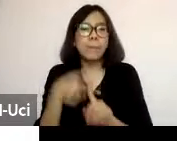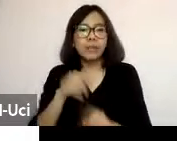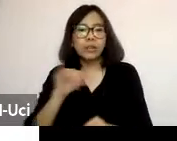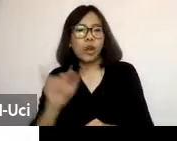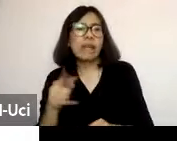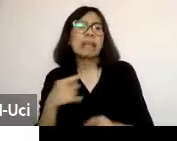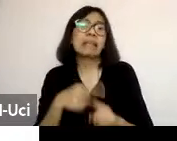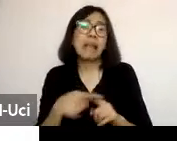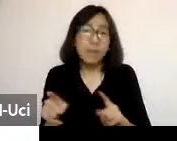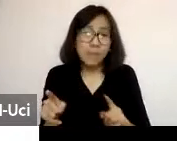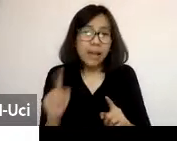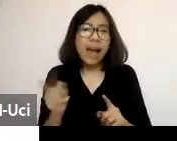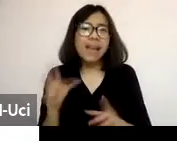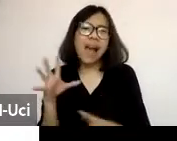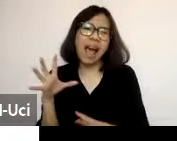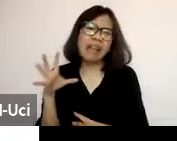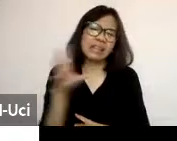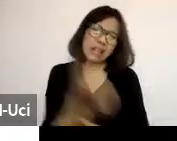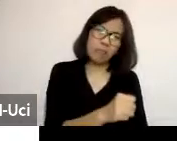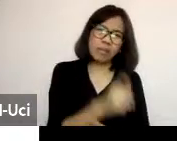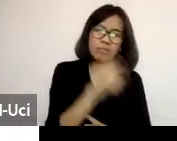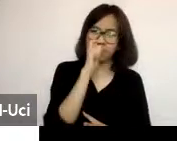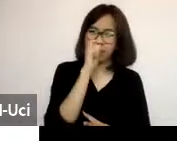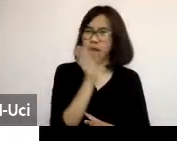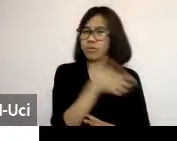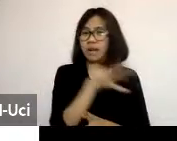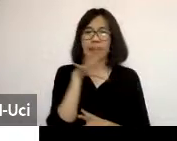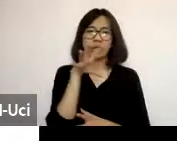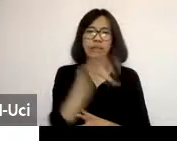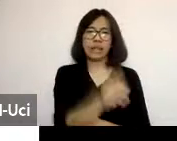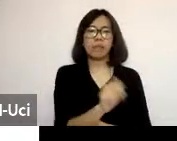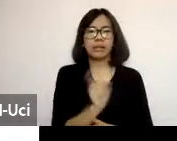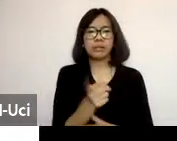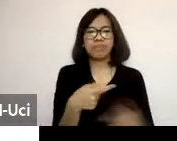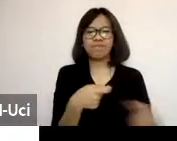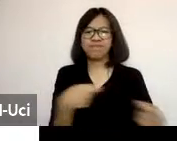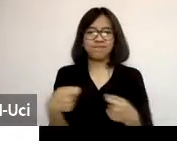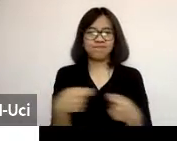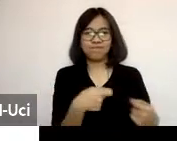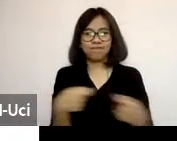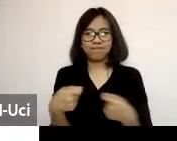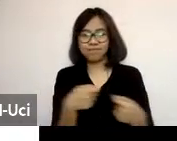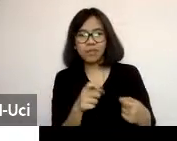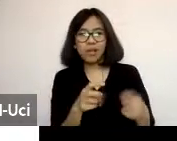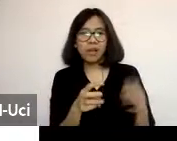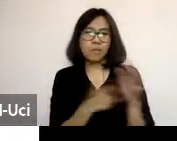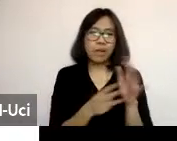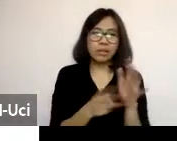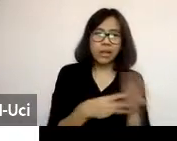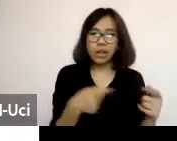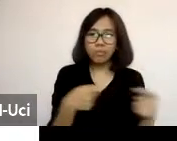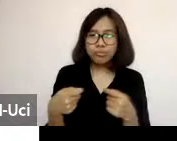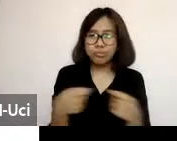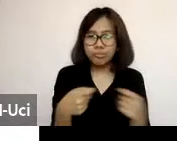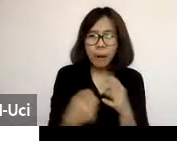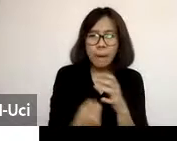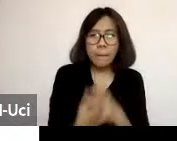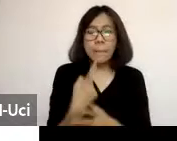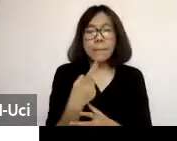juga ancaman bagi pilihan konsumen ya karena ini keindahan soal sengketa tapi dan juga